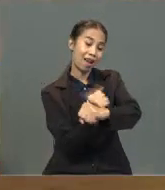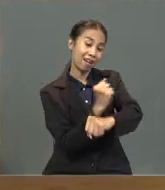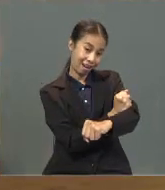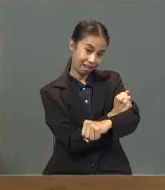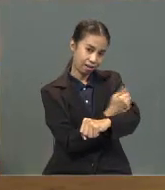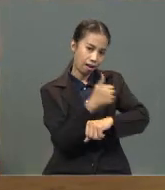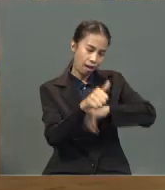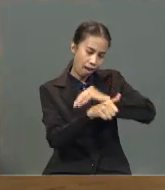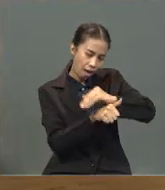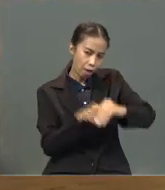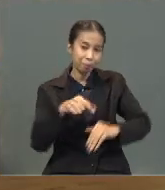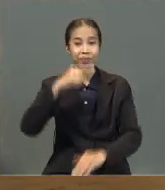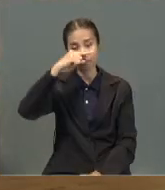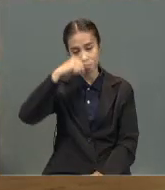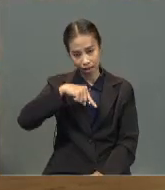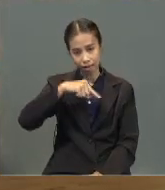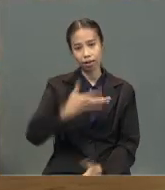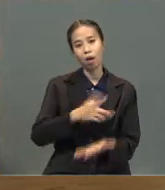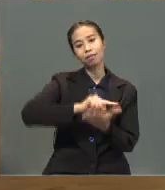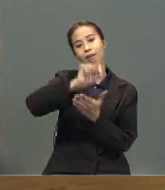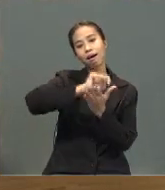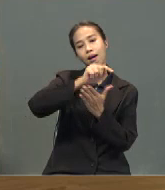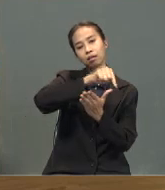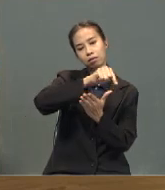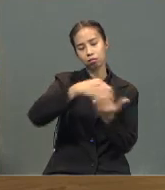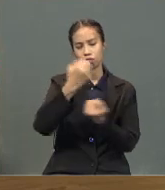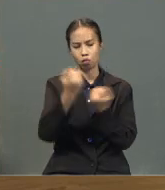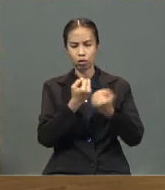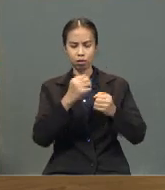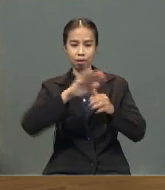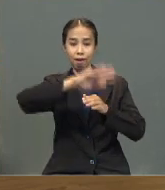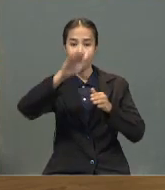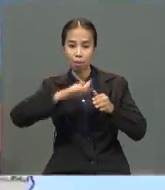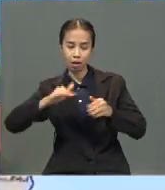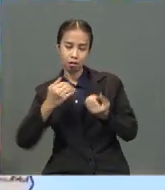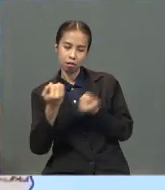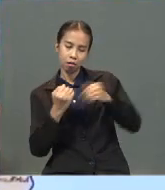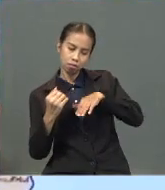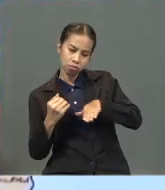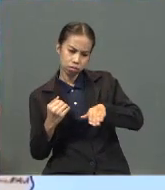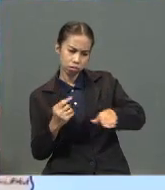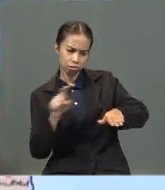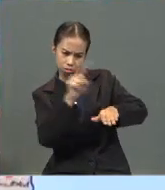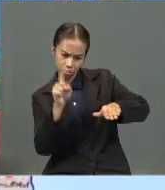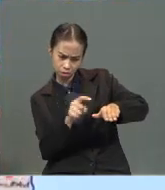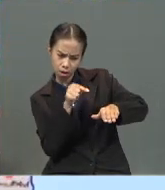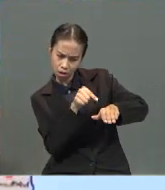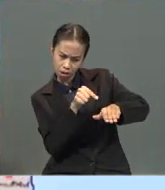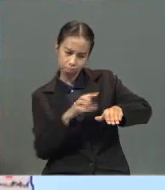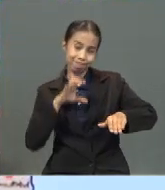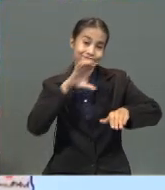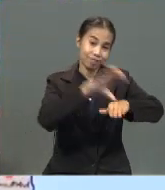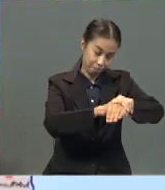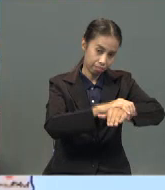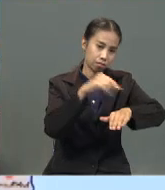เข้าไทยครับมาทางอำเภอแม่ระมาดจังหวัดตากหลังสกัดจับรถกระบะต้องสงสัยพบชาวนี้มานะครับเสด็จคนซ่อนตัวอยู่